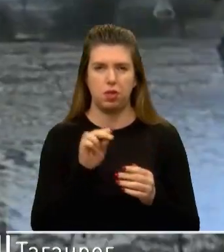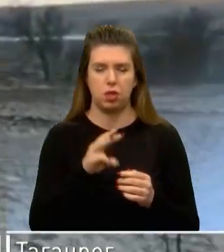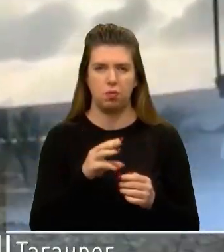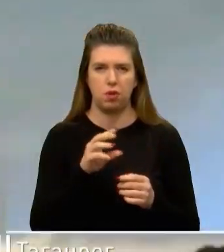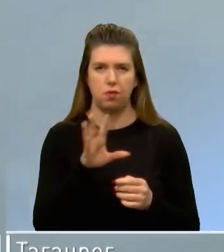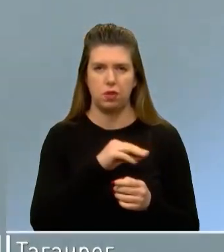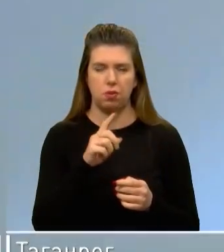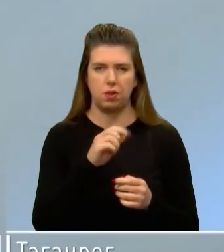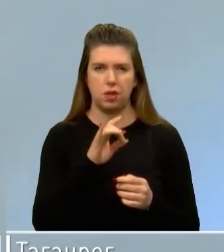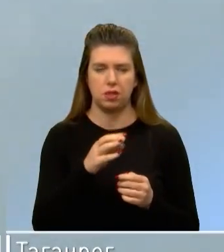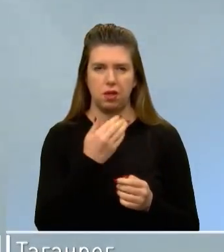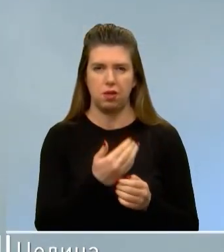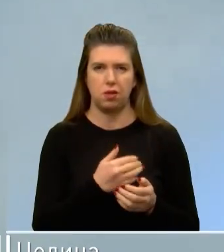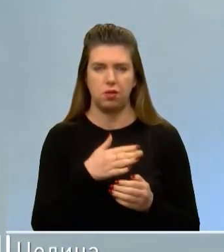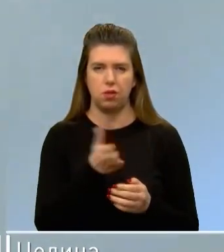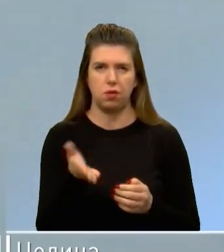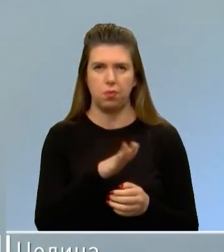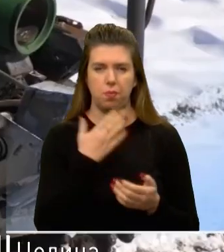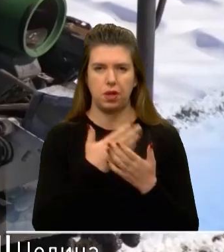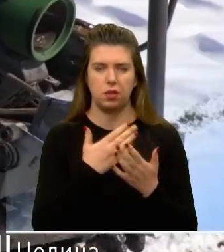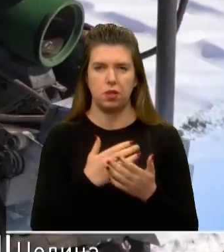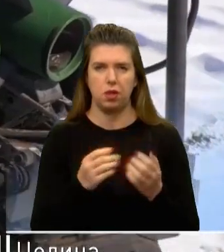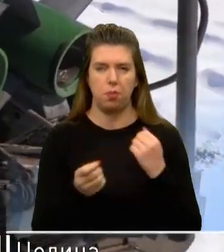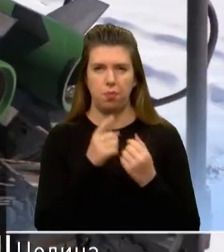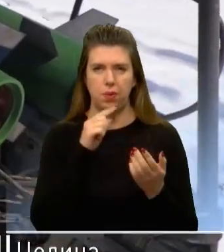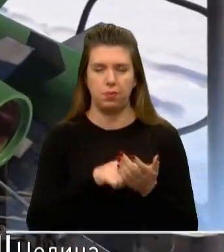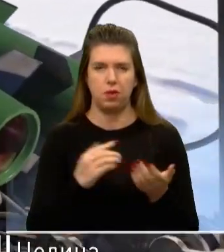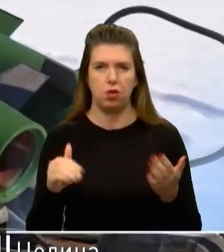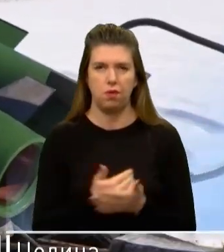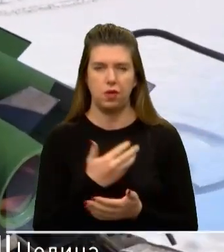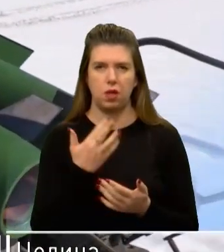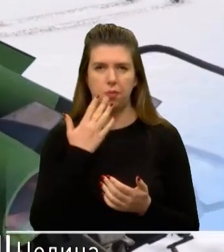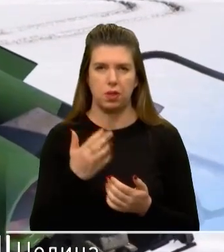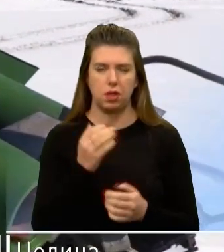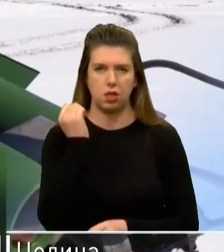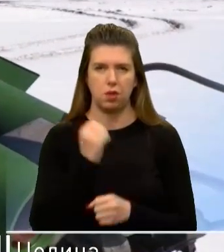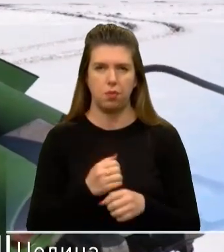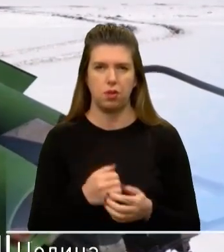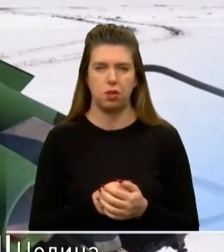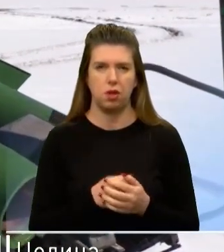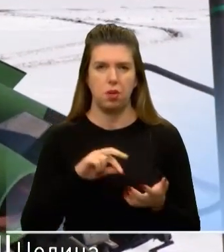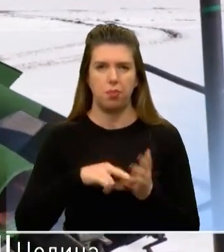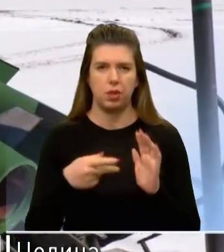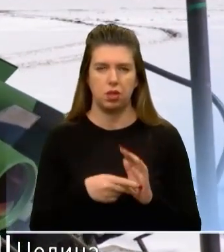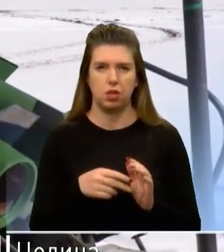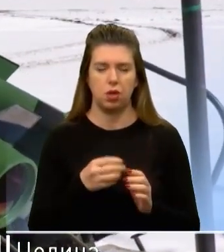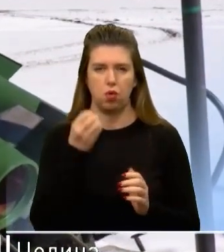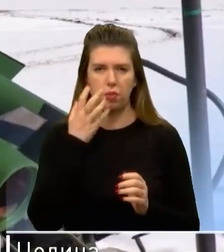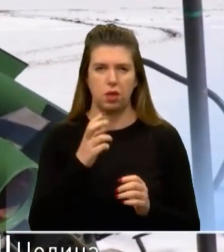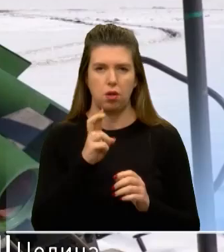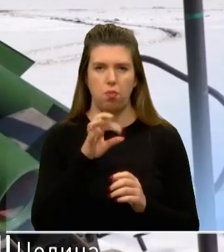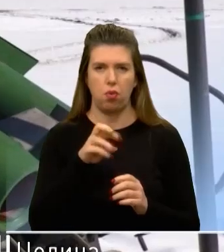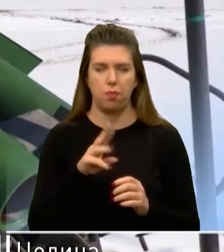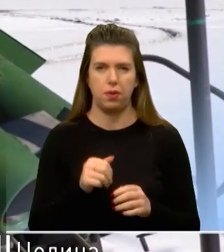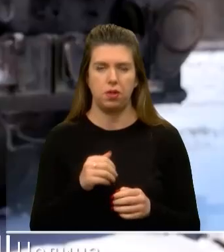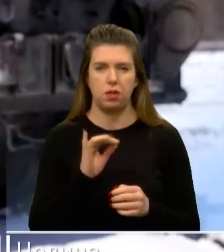Хамер маневрирует из стороны в сторону оказалась новейшая американская разработка планирующая умная бомба